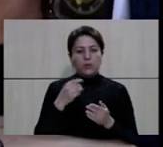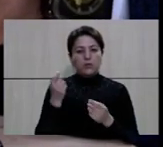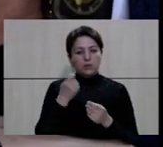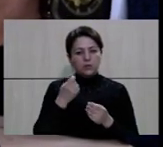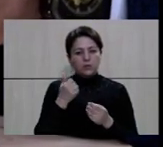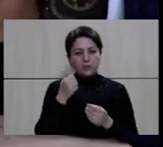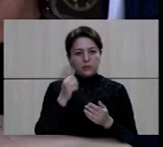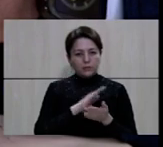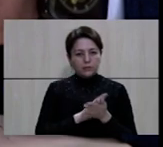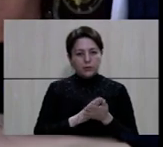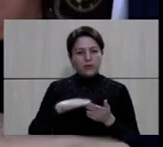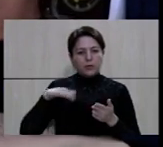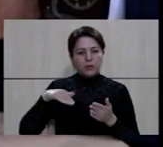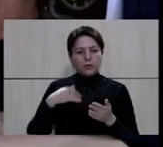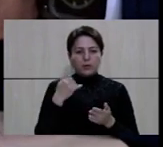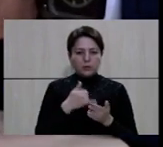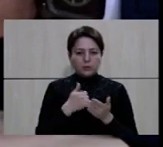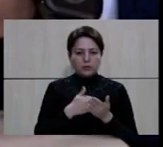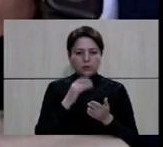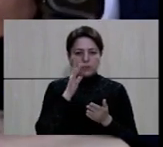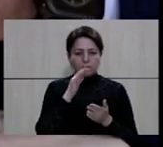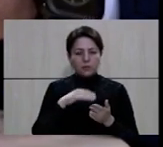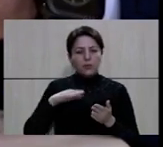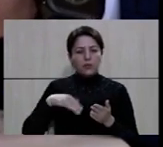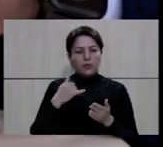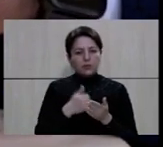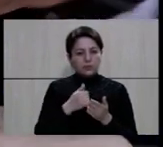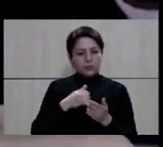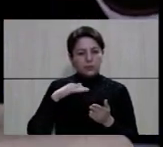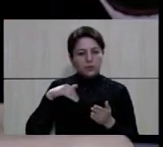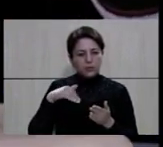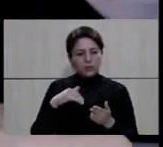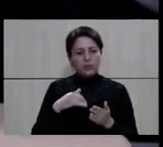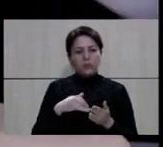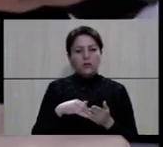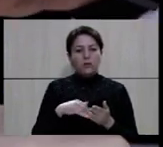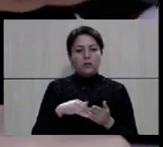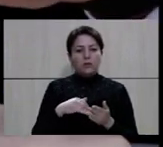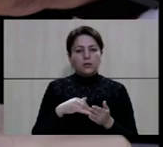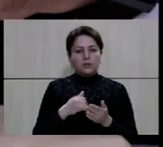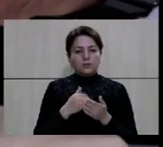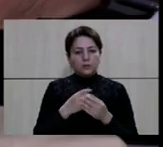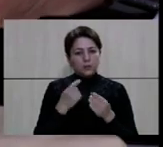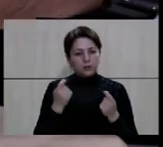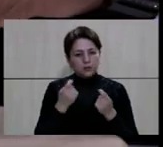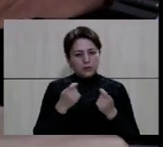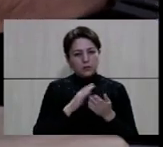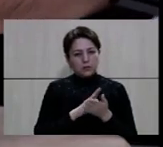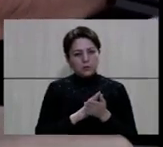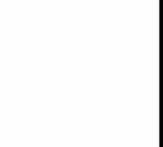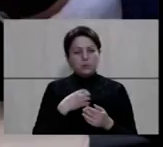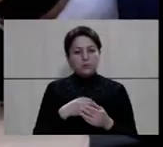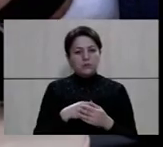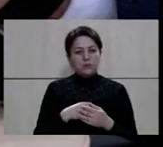tozalash, ikkinchi kavsharlash jarayoni, kavsharlashdan keyingi kavsharlangan detallarni tozalash